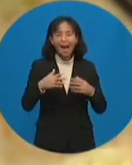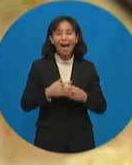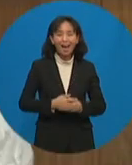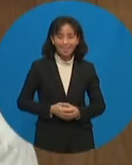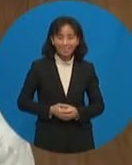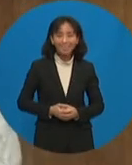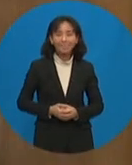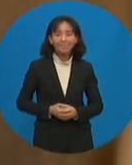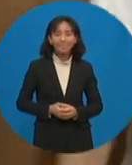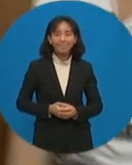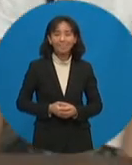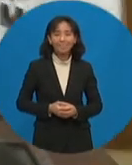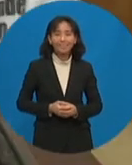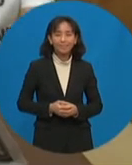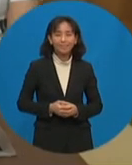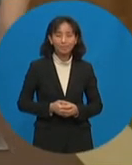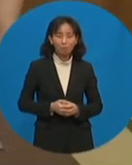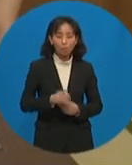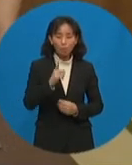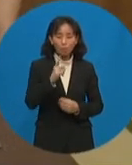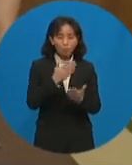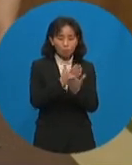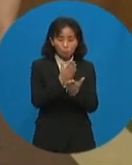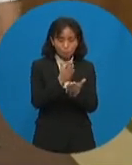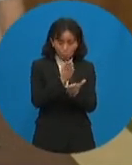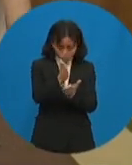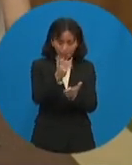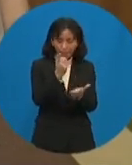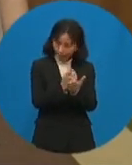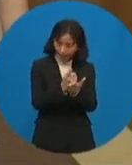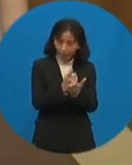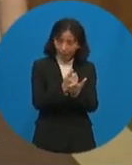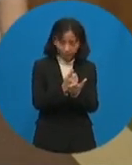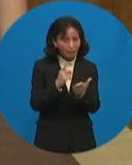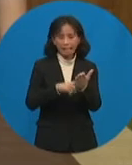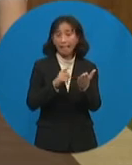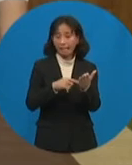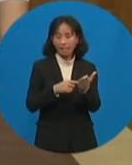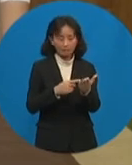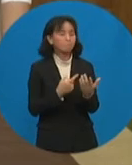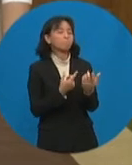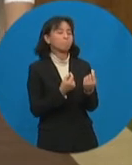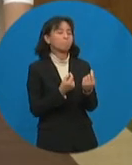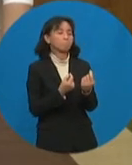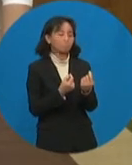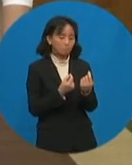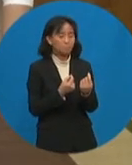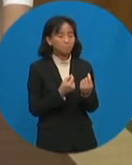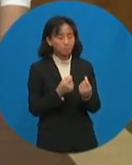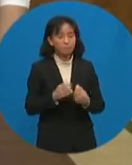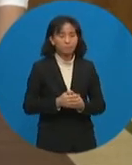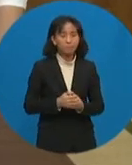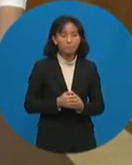。美味しい。これは一つのチーズではこの濃厚さっていうのは出ないんですね。 そうですね、やっぱりシンプルな感じになっちゃう